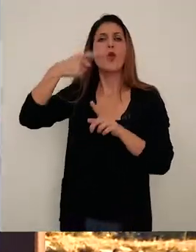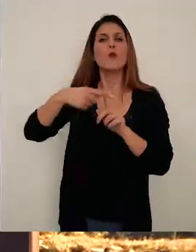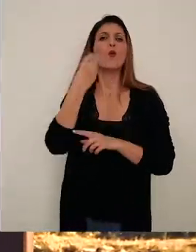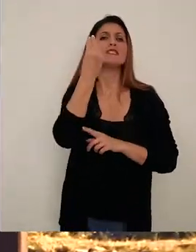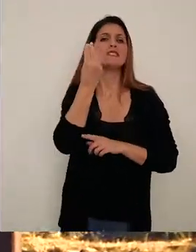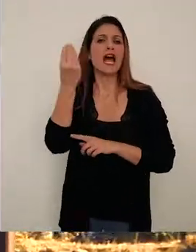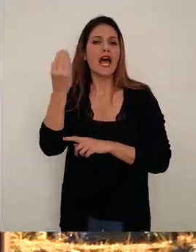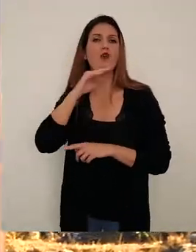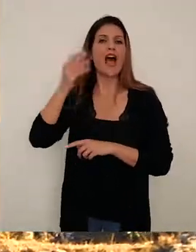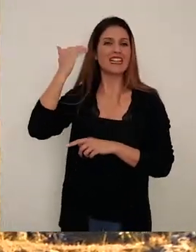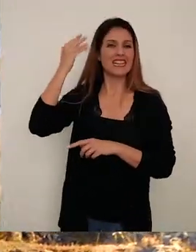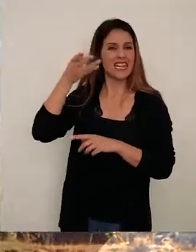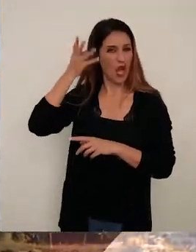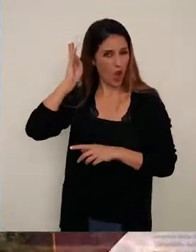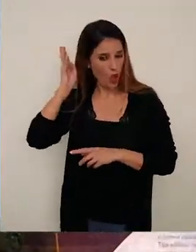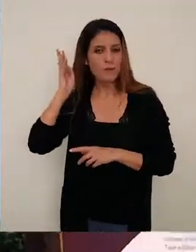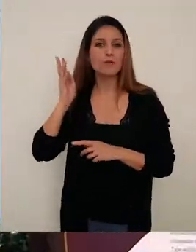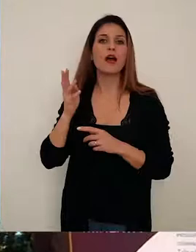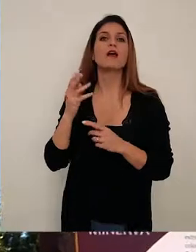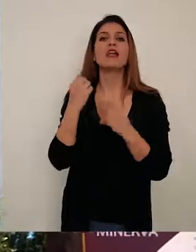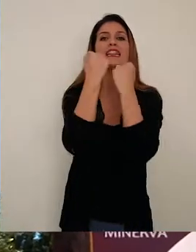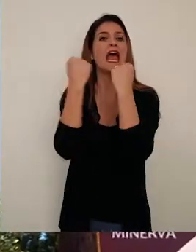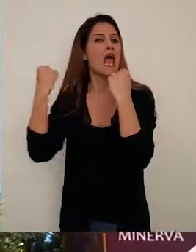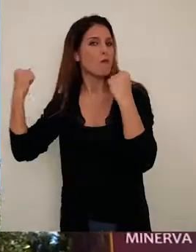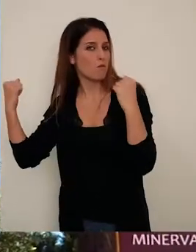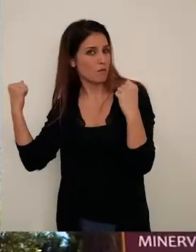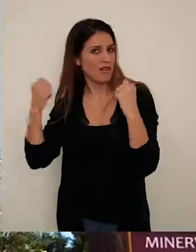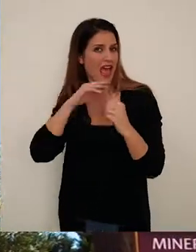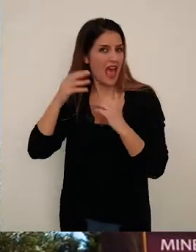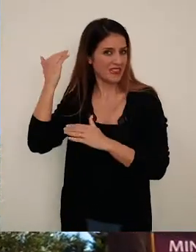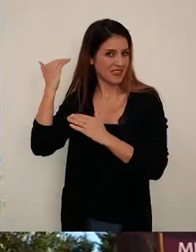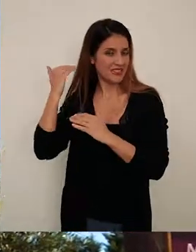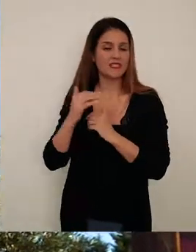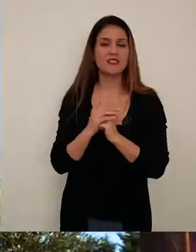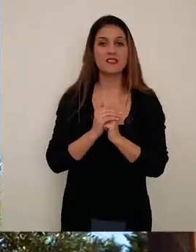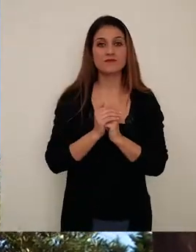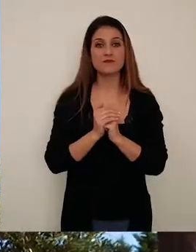romane, oltre che statue e templi dell'antica Roma.